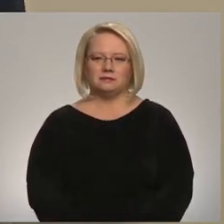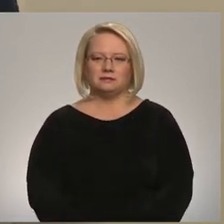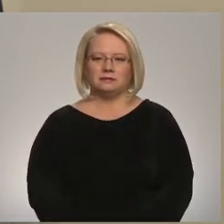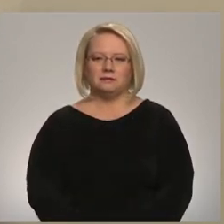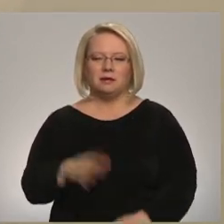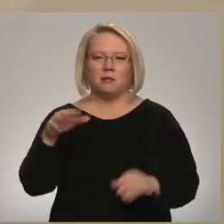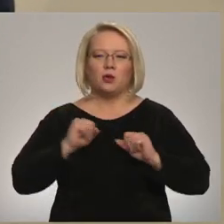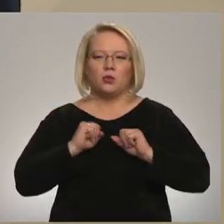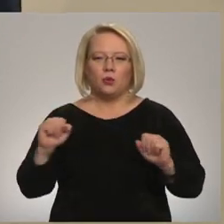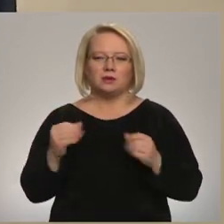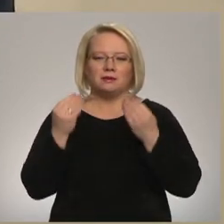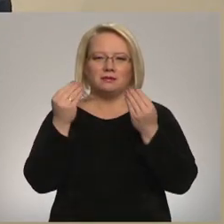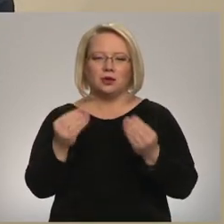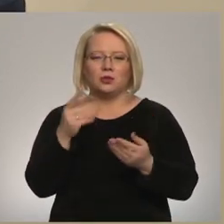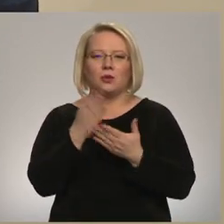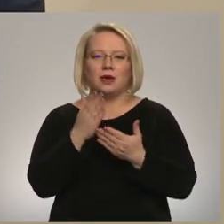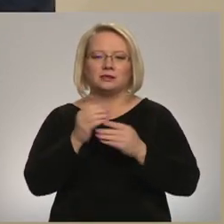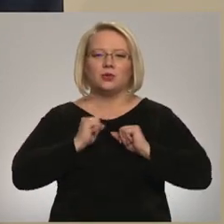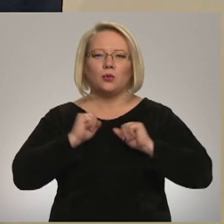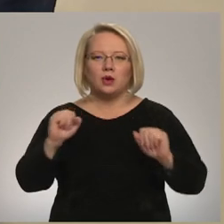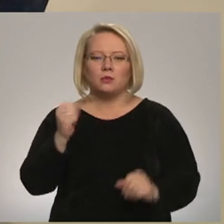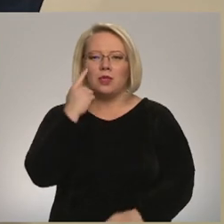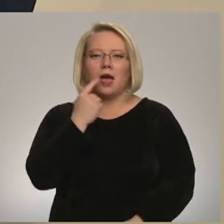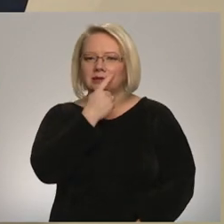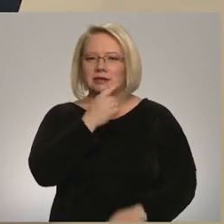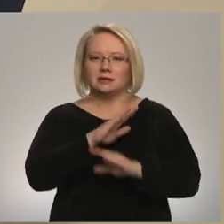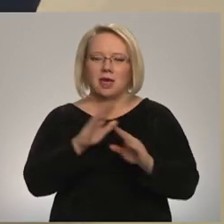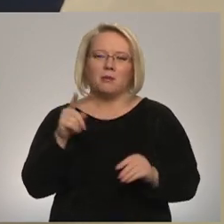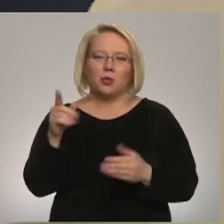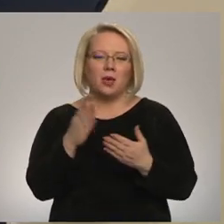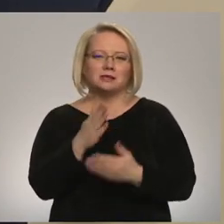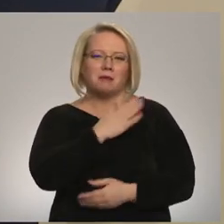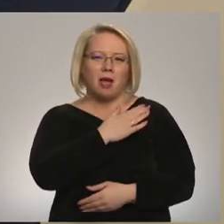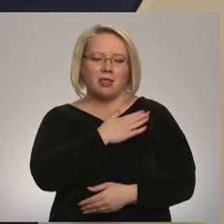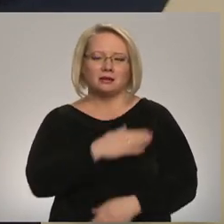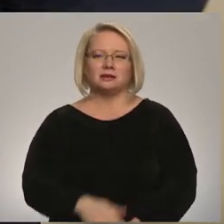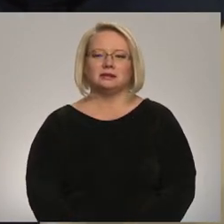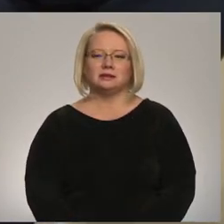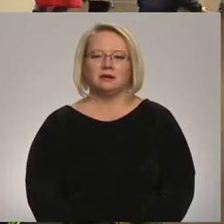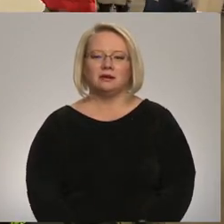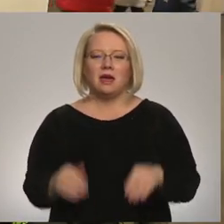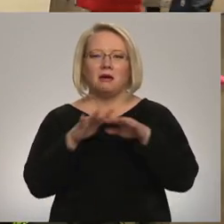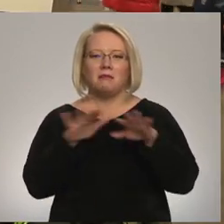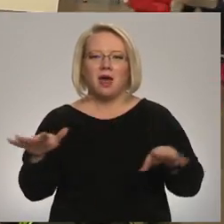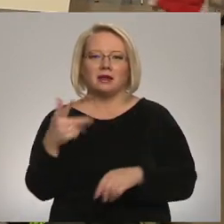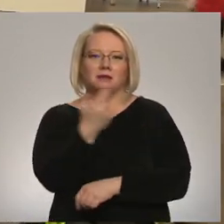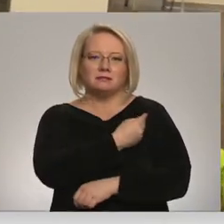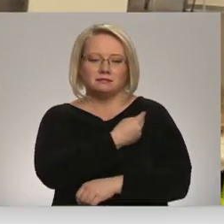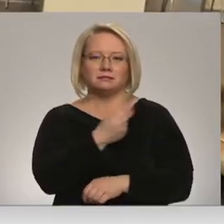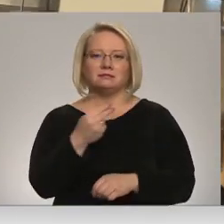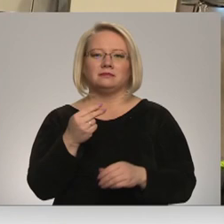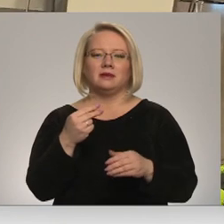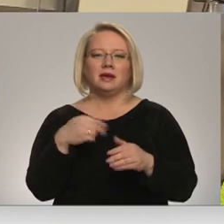esi drosminīci. Nevienas asariņas nebija, tu esi māra. Bērni sapotēti. Tiksim ārā no